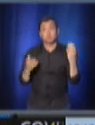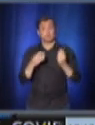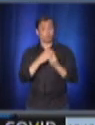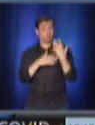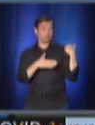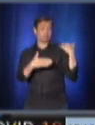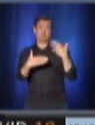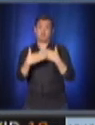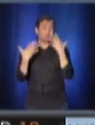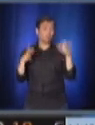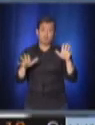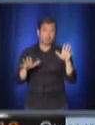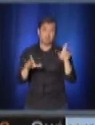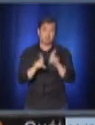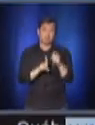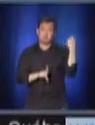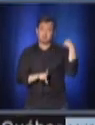pas?